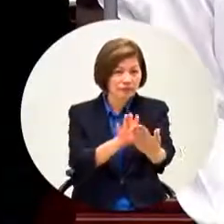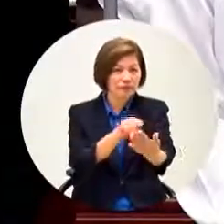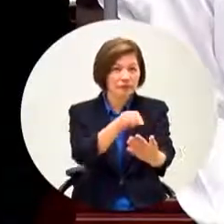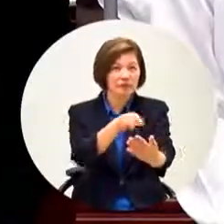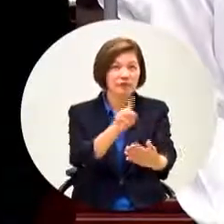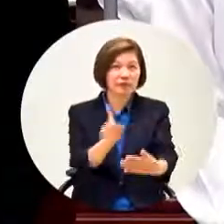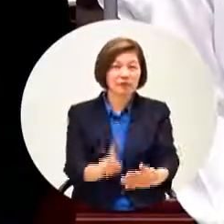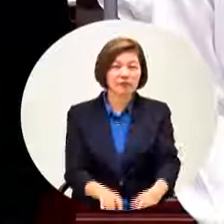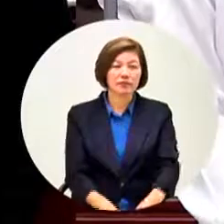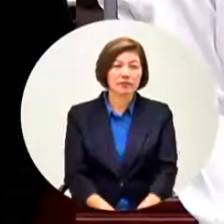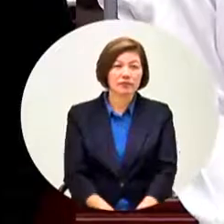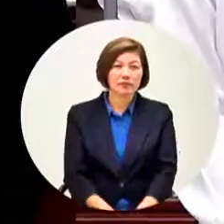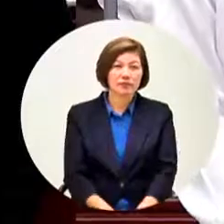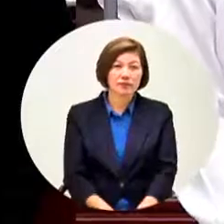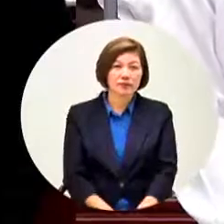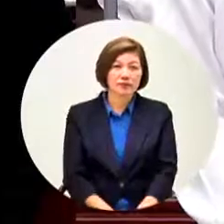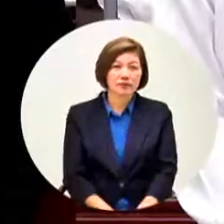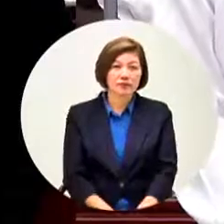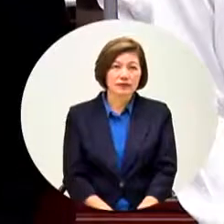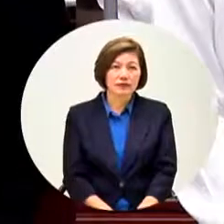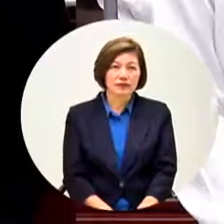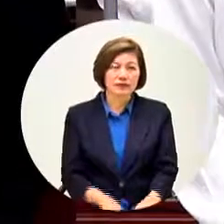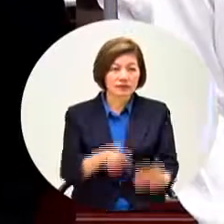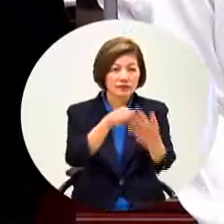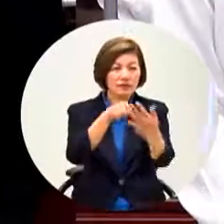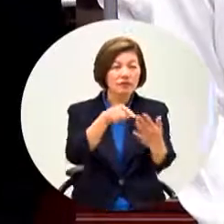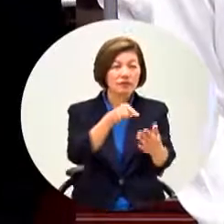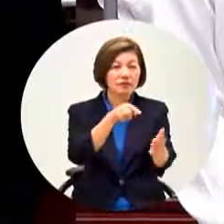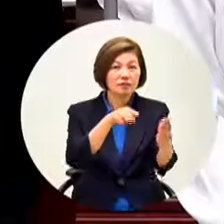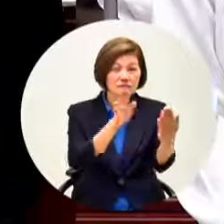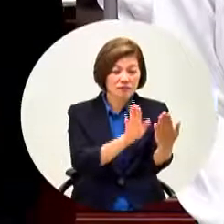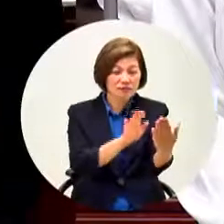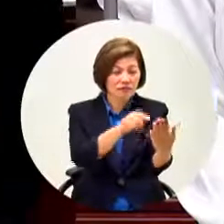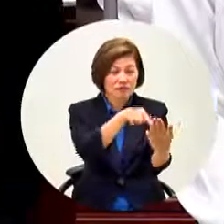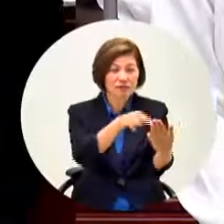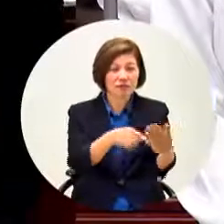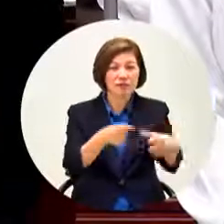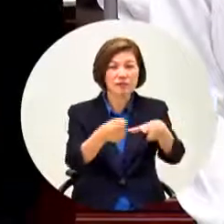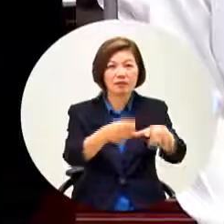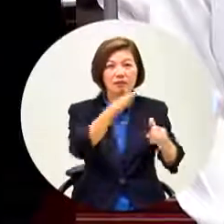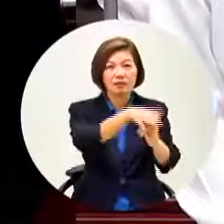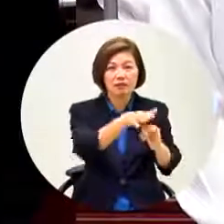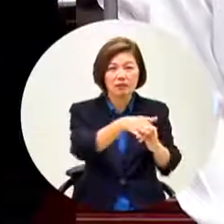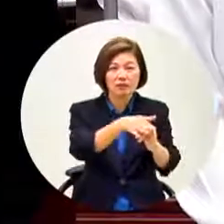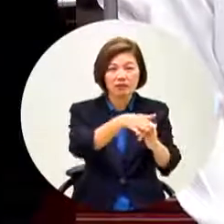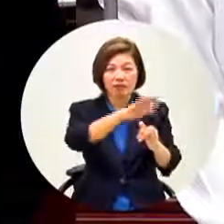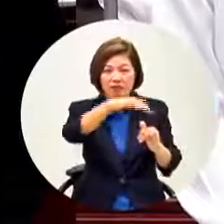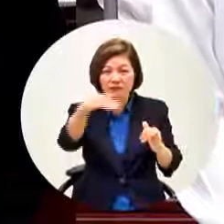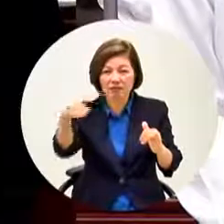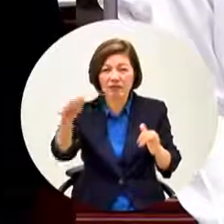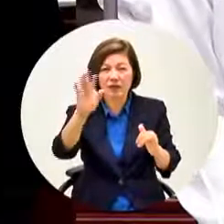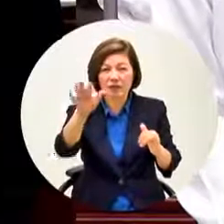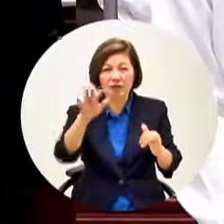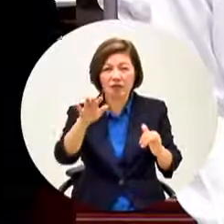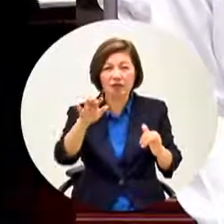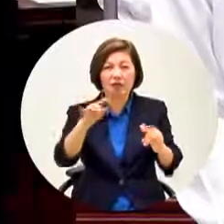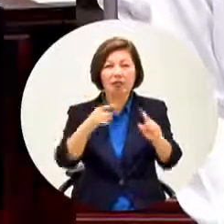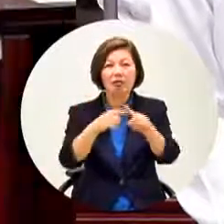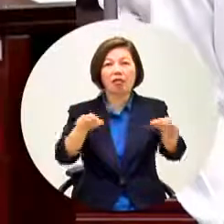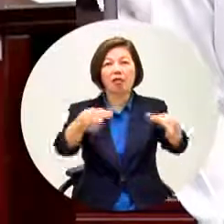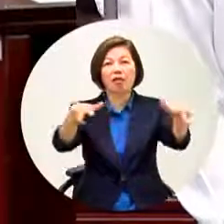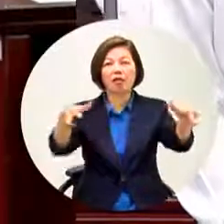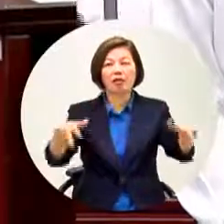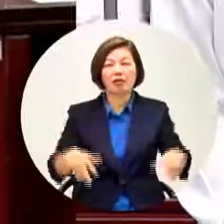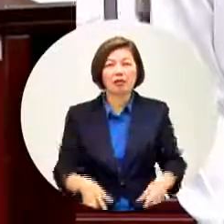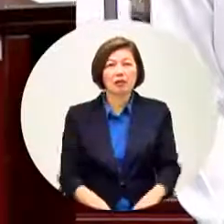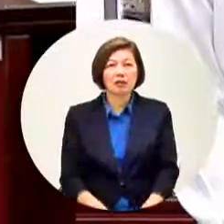面向的是，这边拢蒙阿波嘛，吼、哦，拢公墓，啊，佮山仑啊，这边拢无人住。啊！你出口是